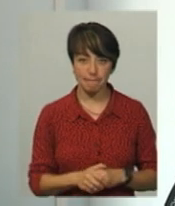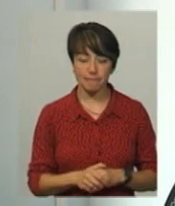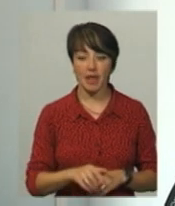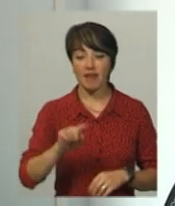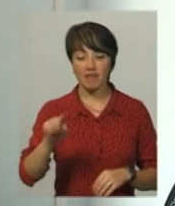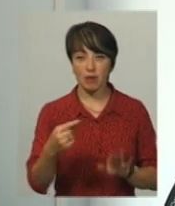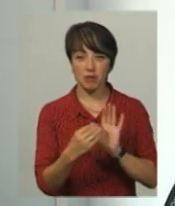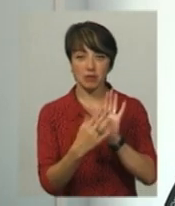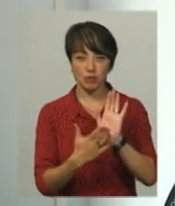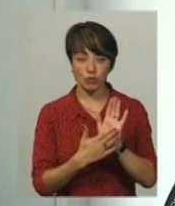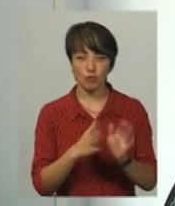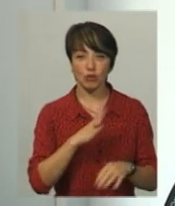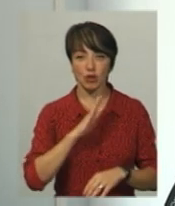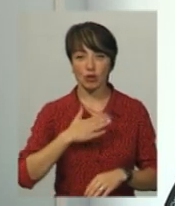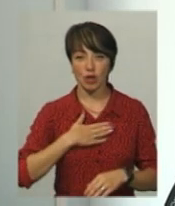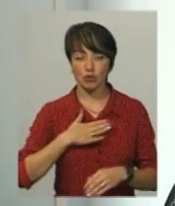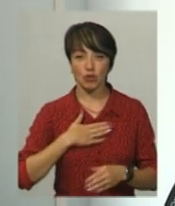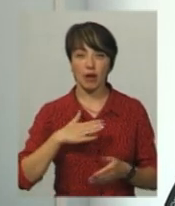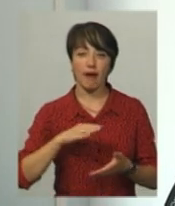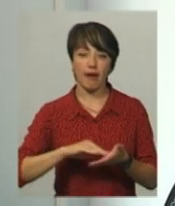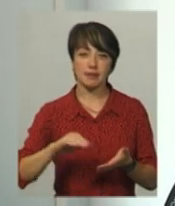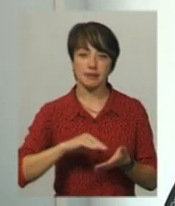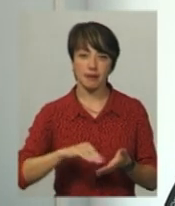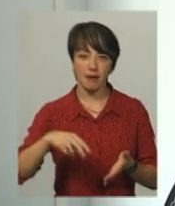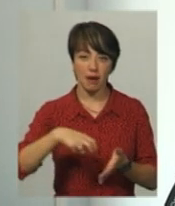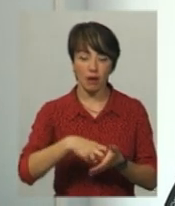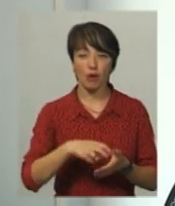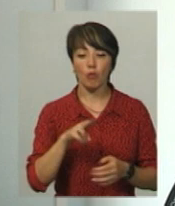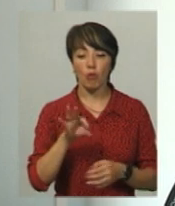Вимога була зареєстрована нашою канцелярією.